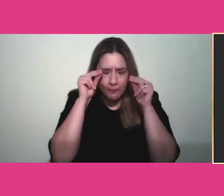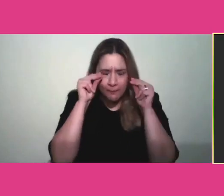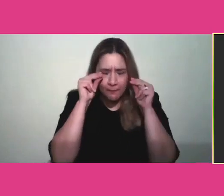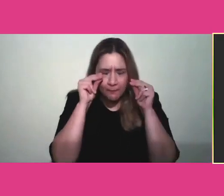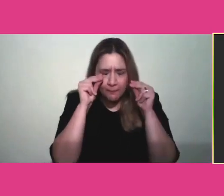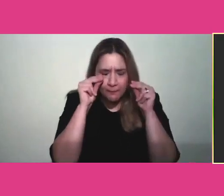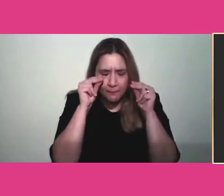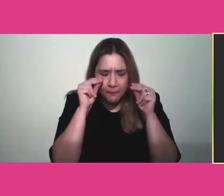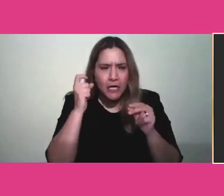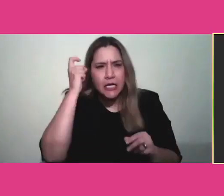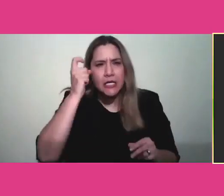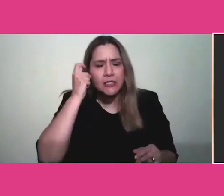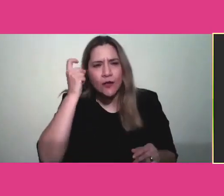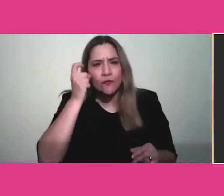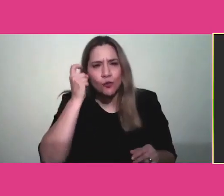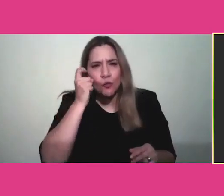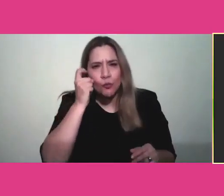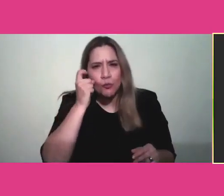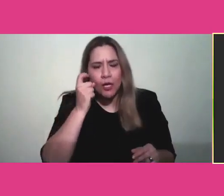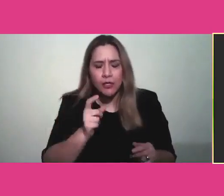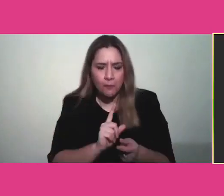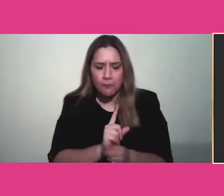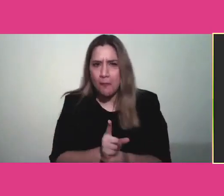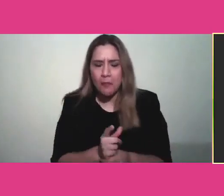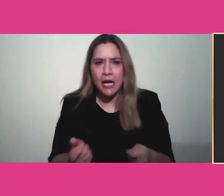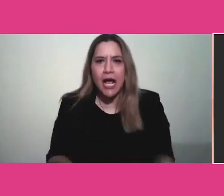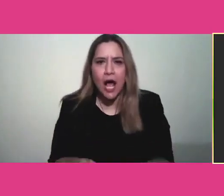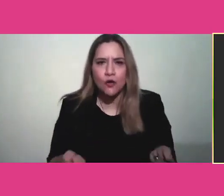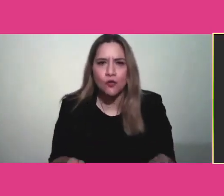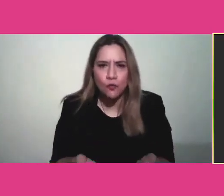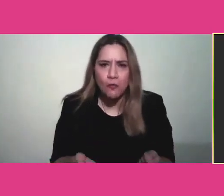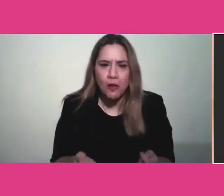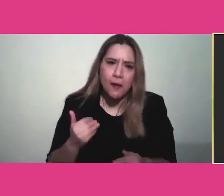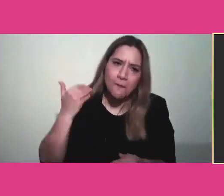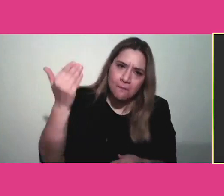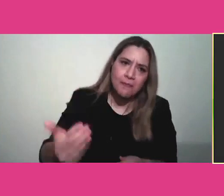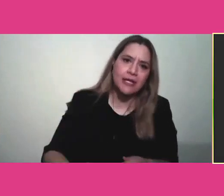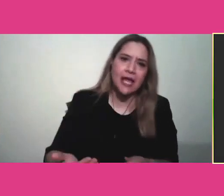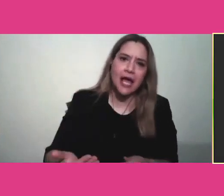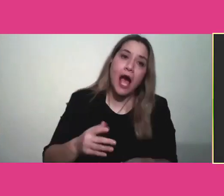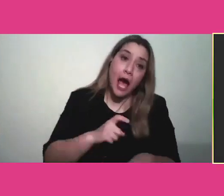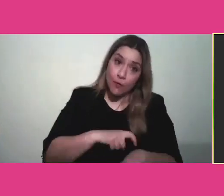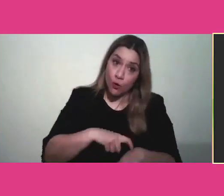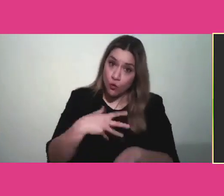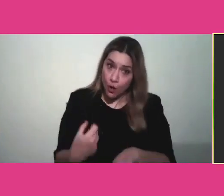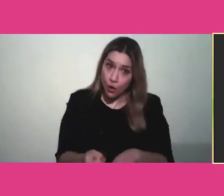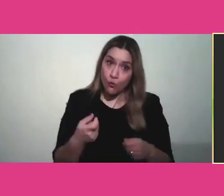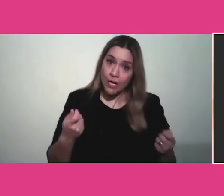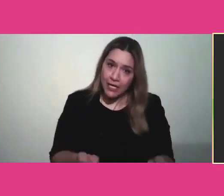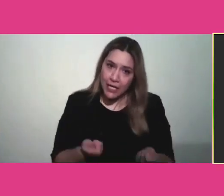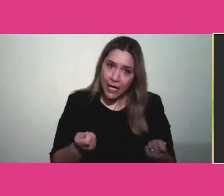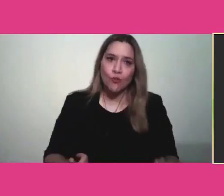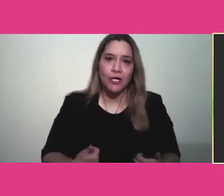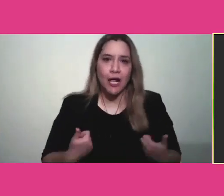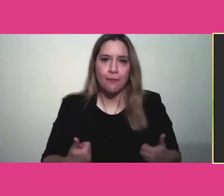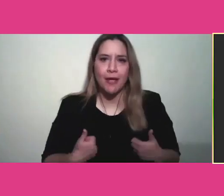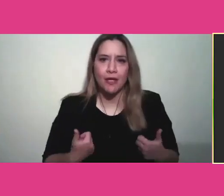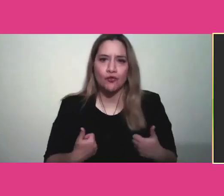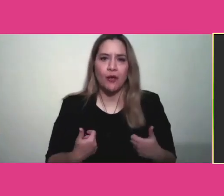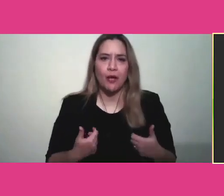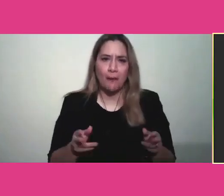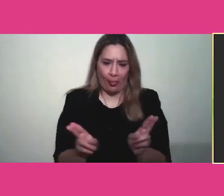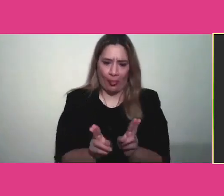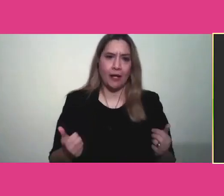να σκεφτούμε κάτι και να το κάνουμε σε δευτερόλεπτα, ίσως λίγο πιο μετά, αν ο χρόνος μας δώσει τη δυνατότητα να παίξουμε και έτσι ένα παιχνιδάκι